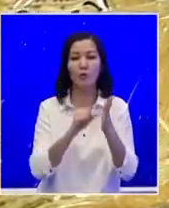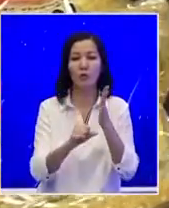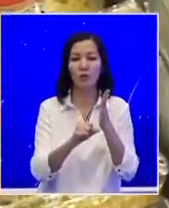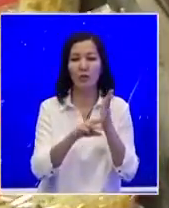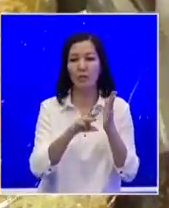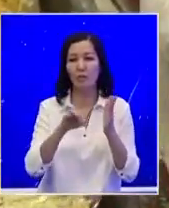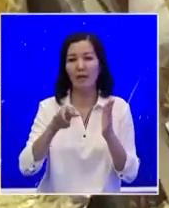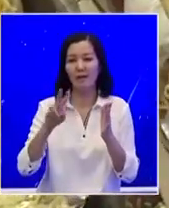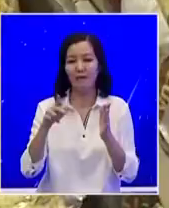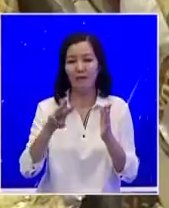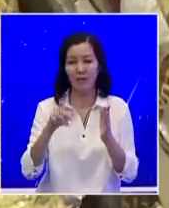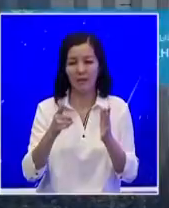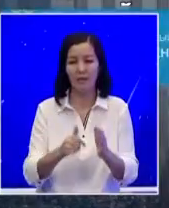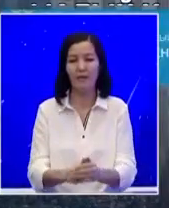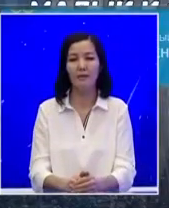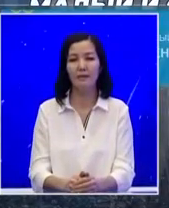360 миллиардов тенге.